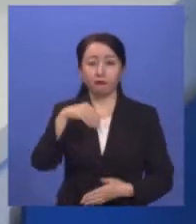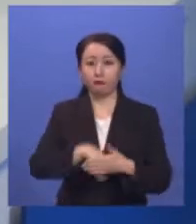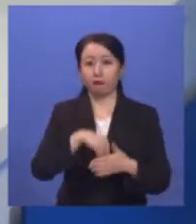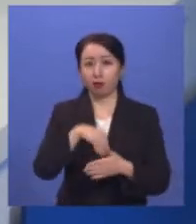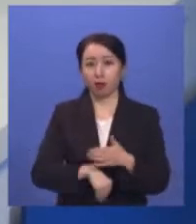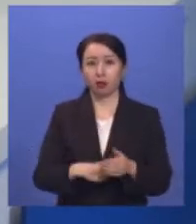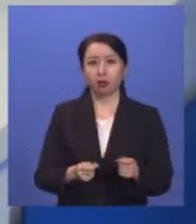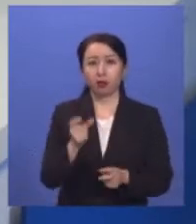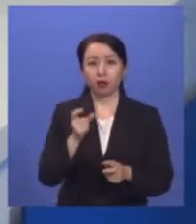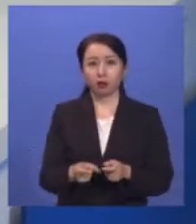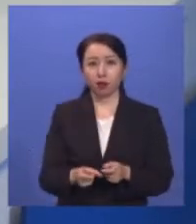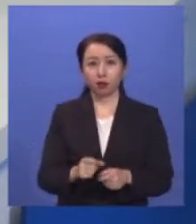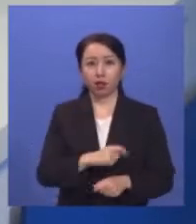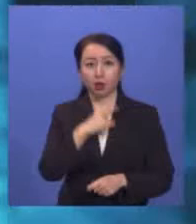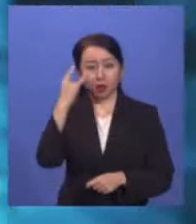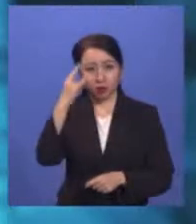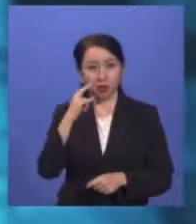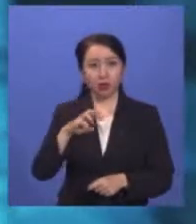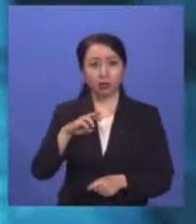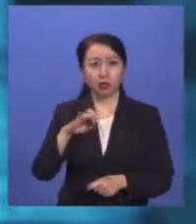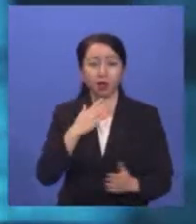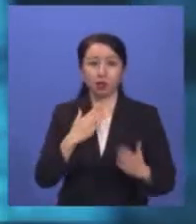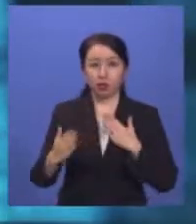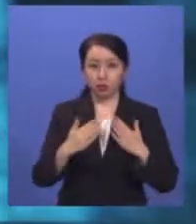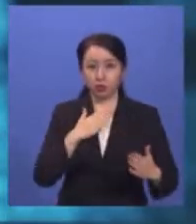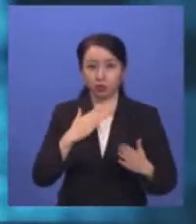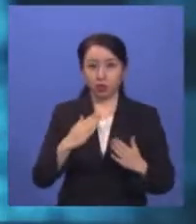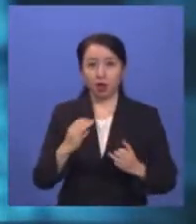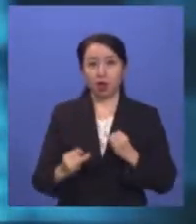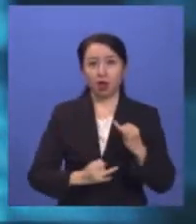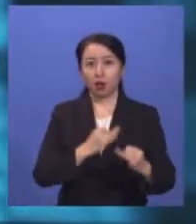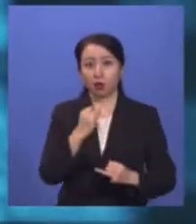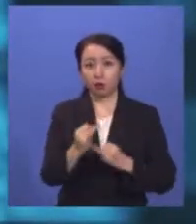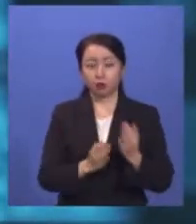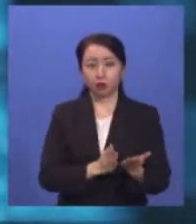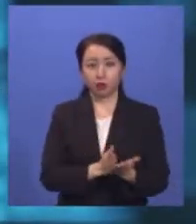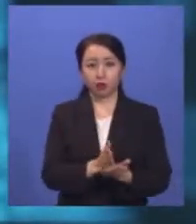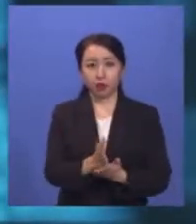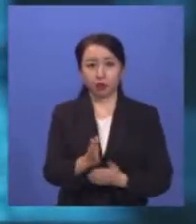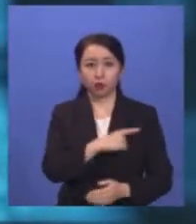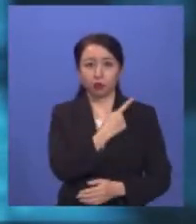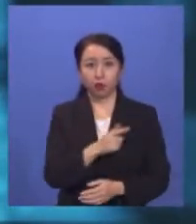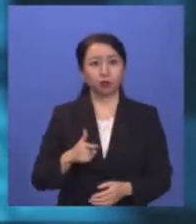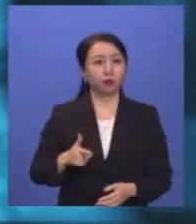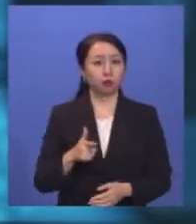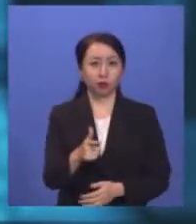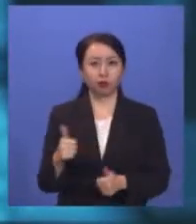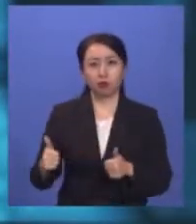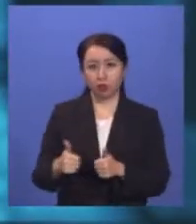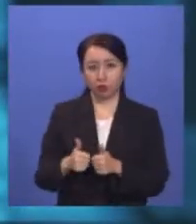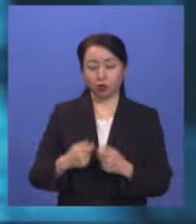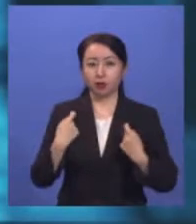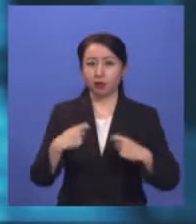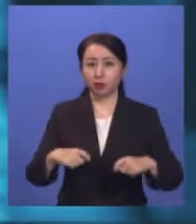президента Таджикистана в укрепление казахско-таджикских отношений. Президенты обсудили перспективы дальнейшего укрепления двустороннего сотрудничества